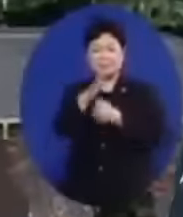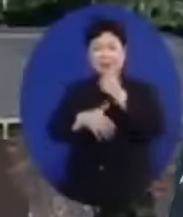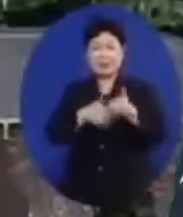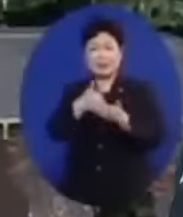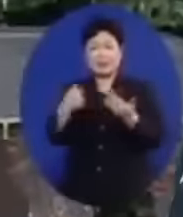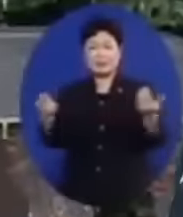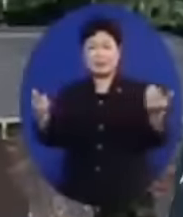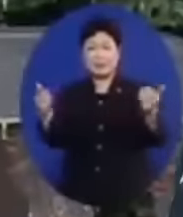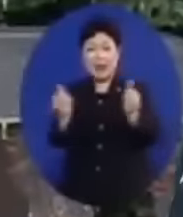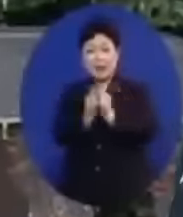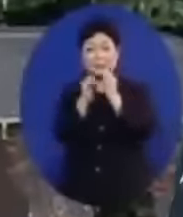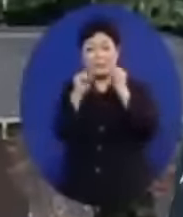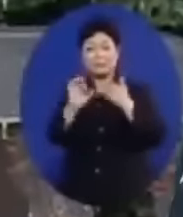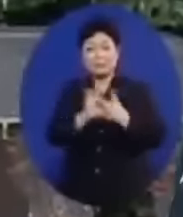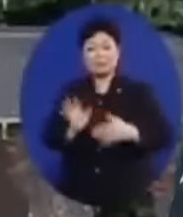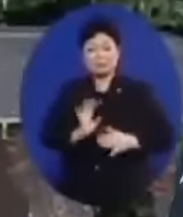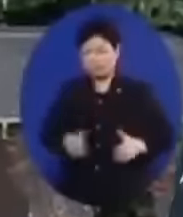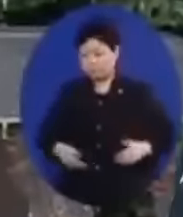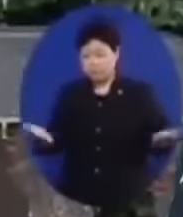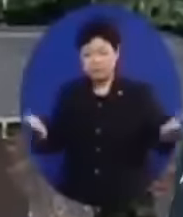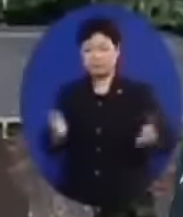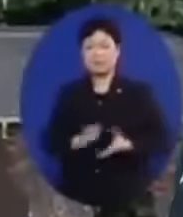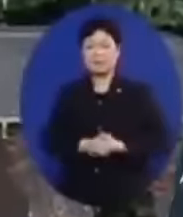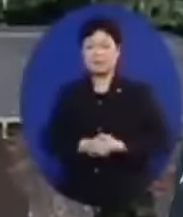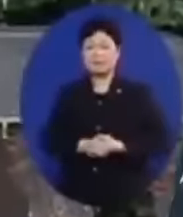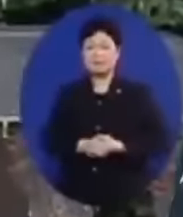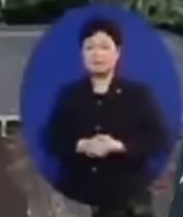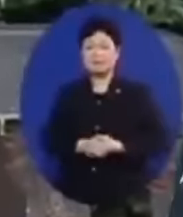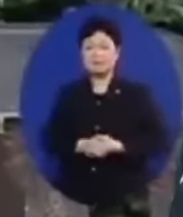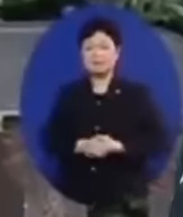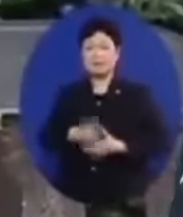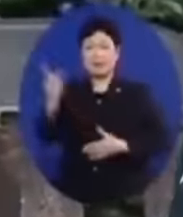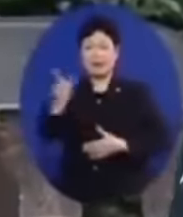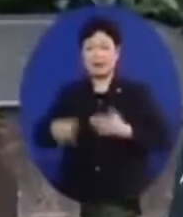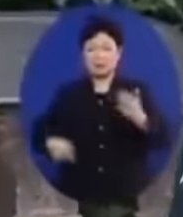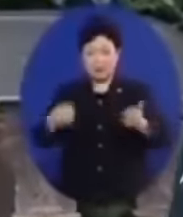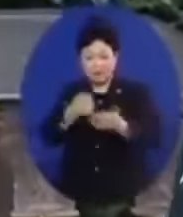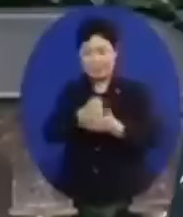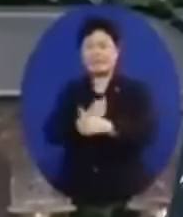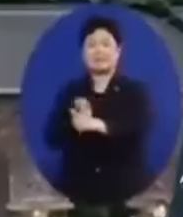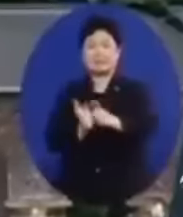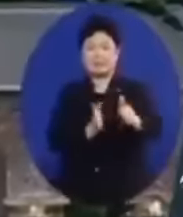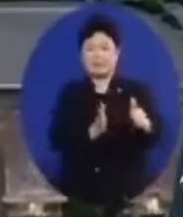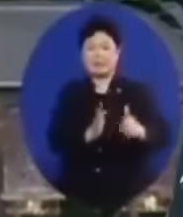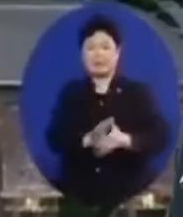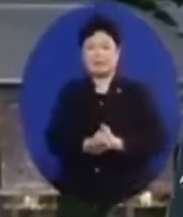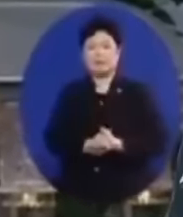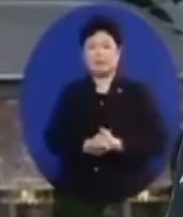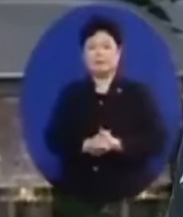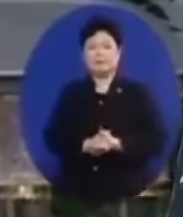하나님이 함께 하시면 우리가 두려워할 필요가 없습니다. 강하고 담대해야 돼요.